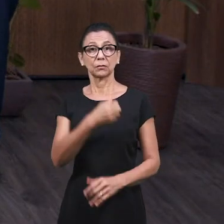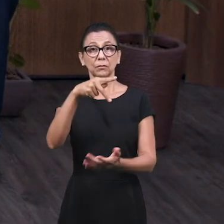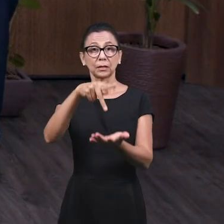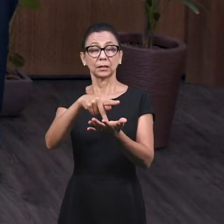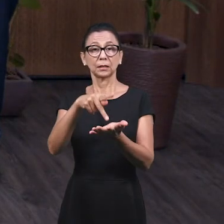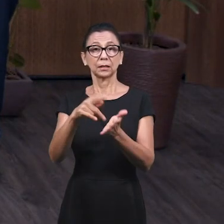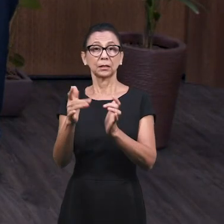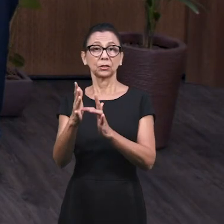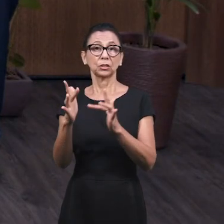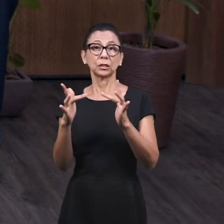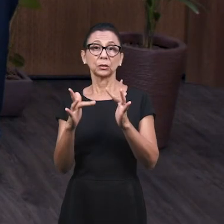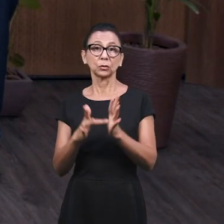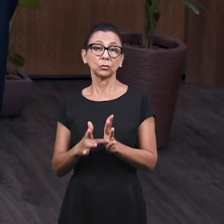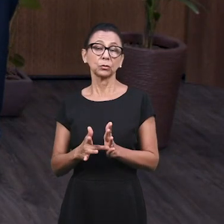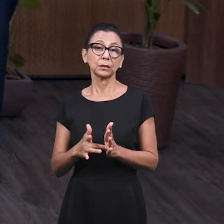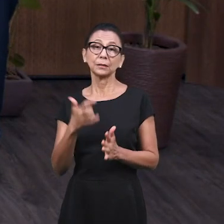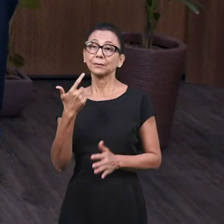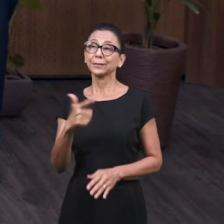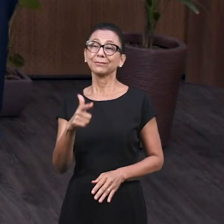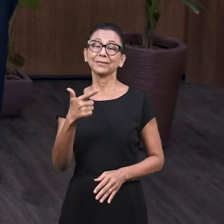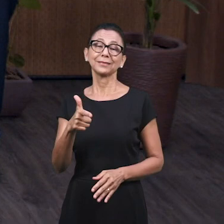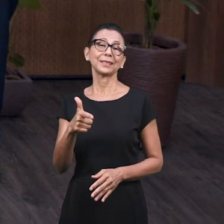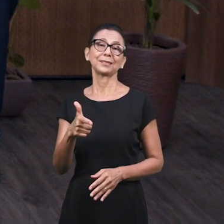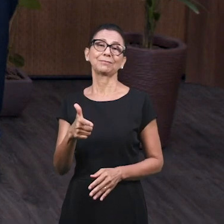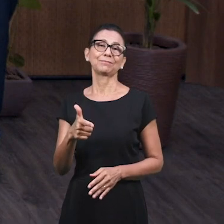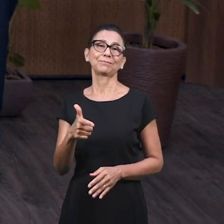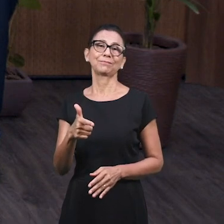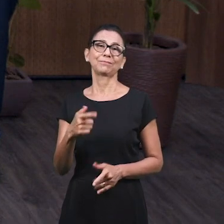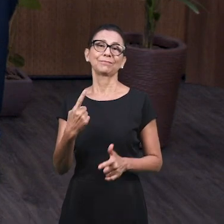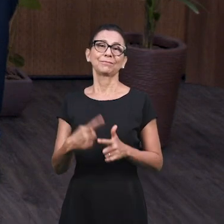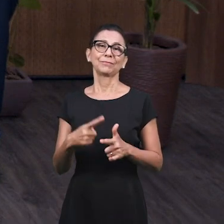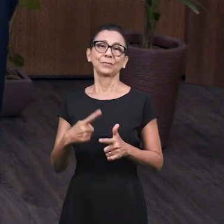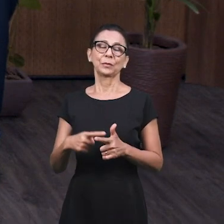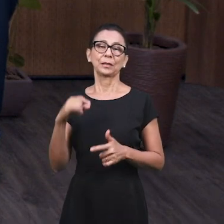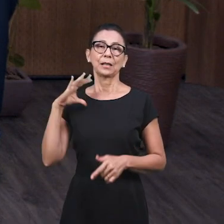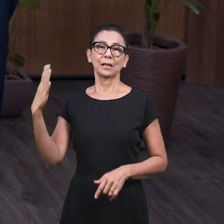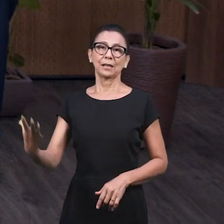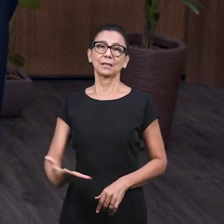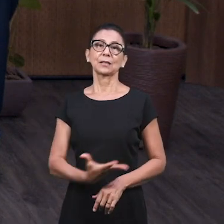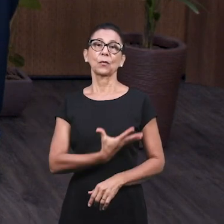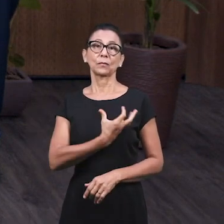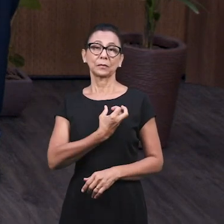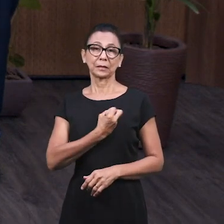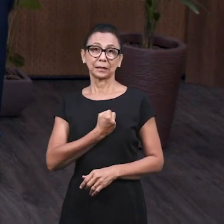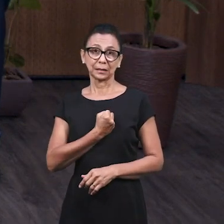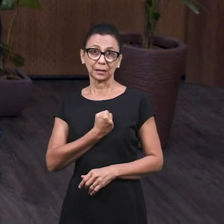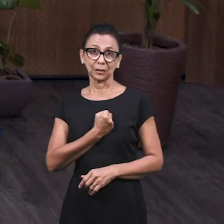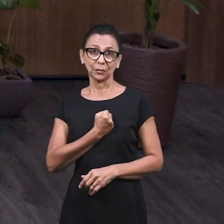Pasteur Sergio, enrichit l'homme avec des valeurs célestes.